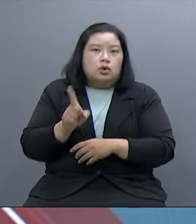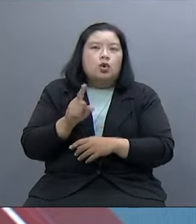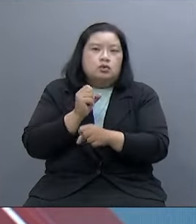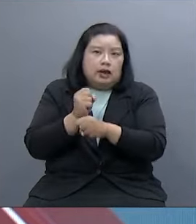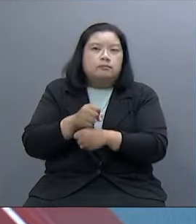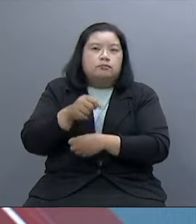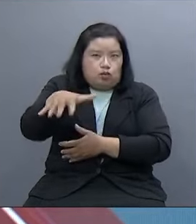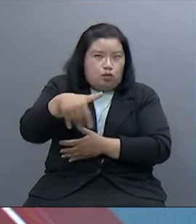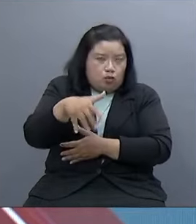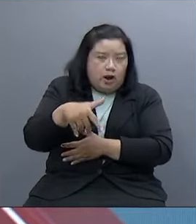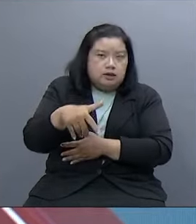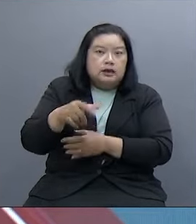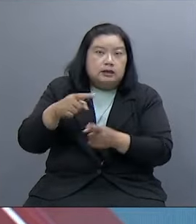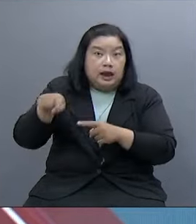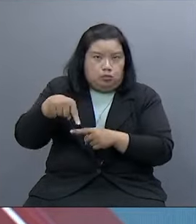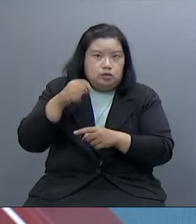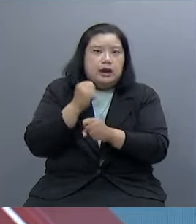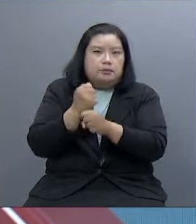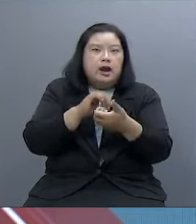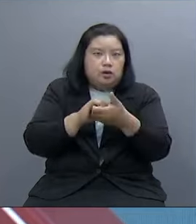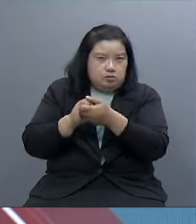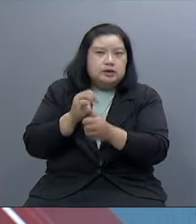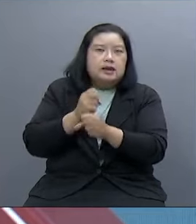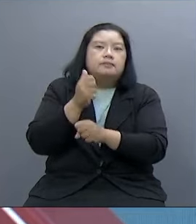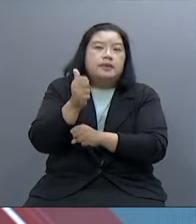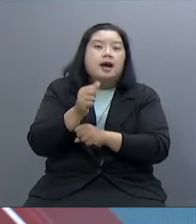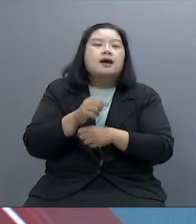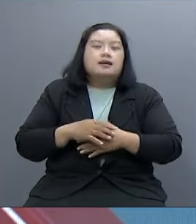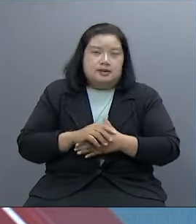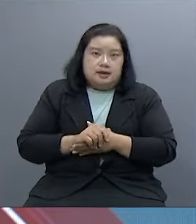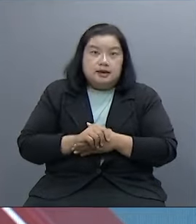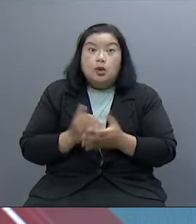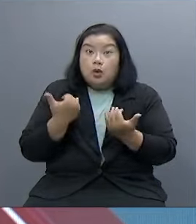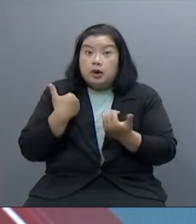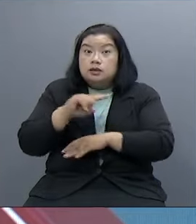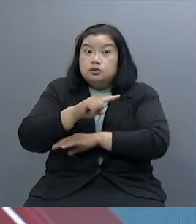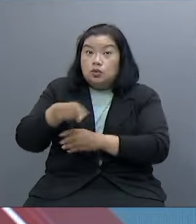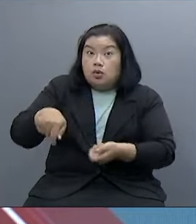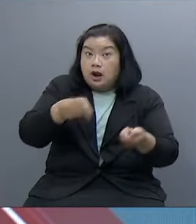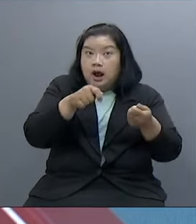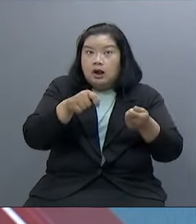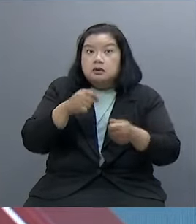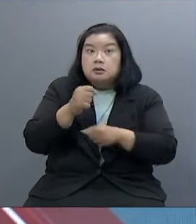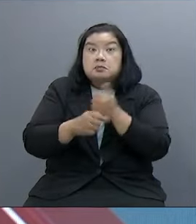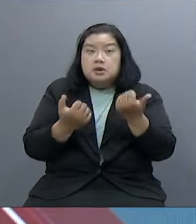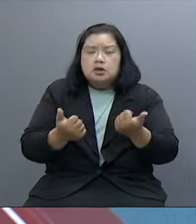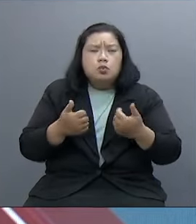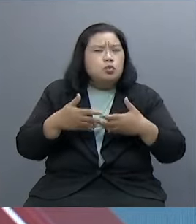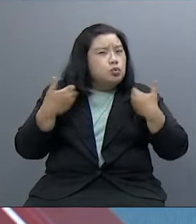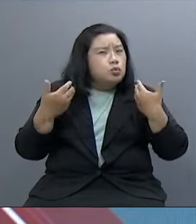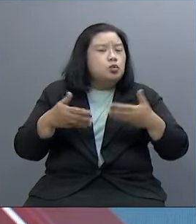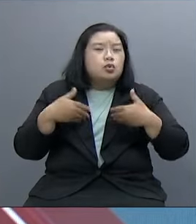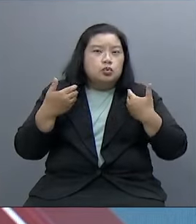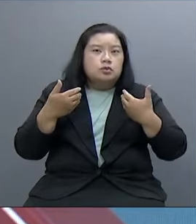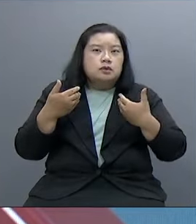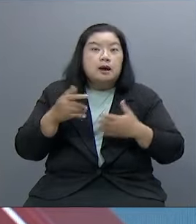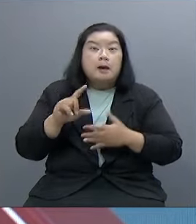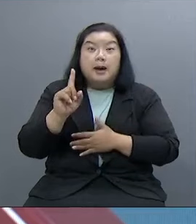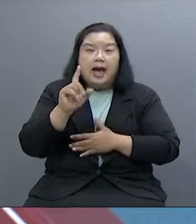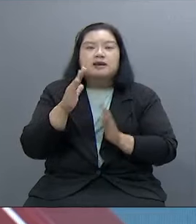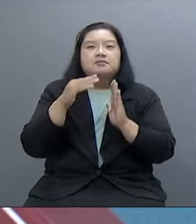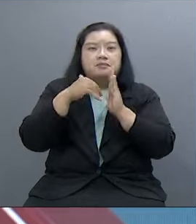ามารถร่วมด้วยช่วยกันได้เหมือนกันจะพาไปดูสงกรานต์กันหน่อยมีหลายพื้นที่ปีนี้คึกคักจริงๆคุณผู้ชมคะขึ้นเหนือไปก่อนเลยค่ะคุณผู้ช